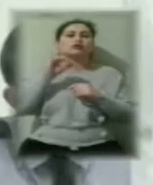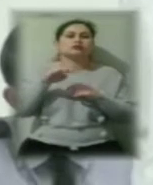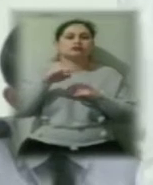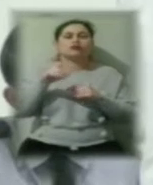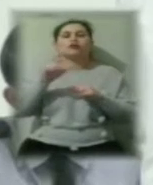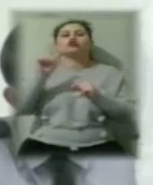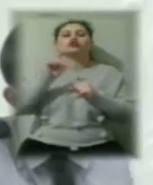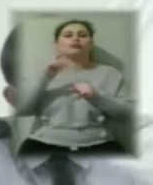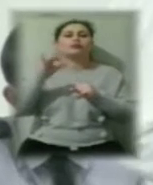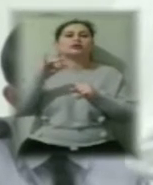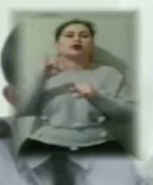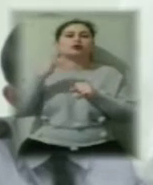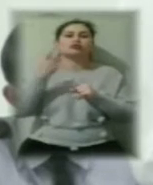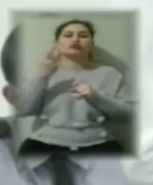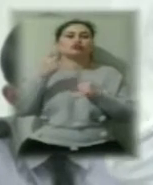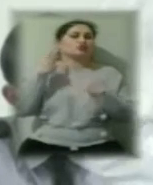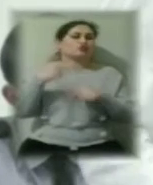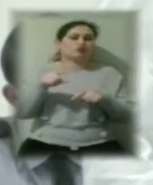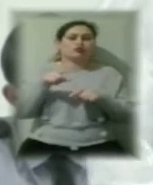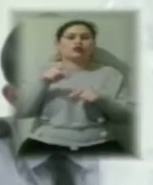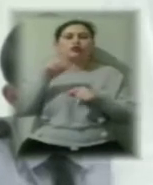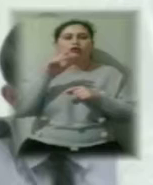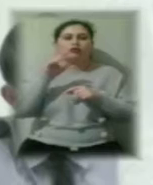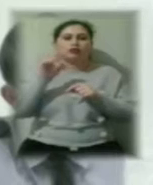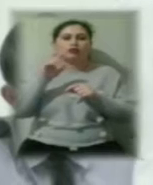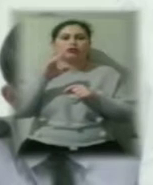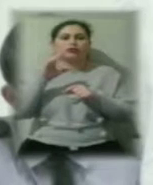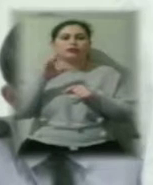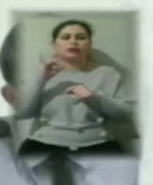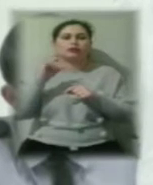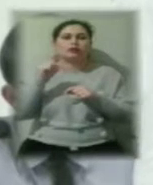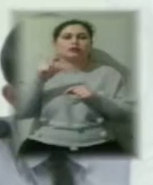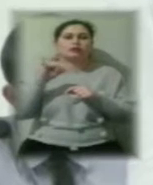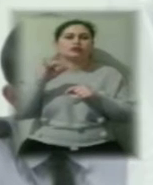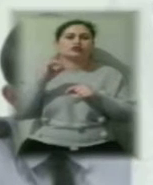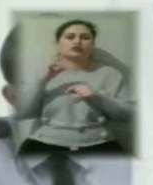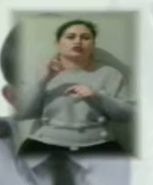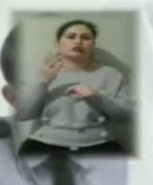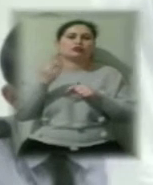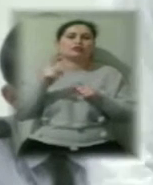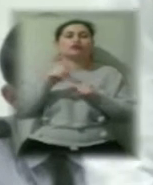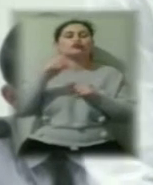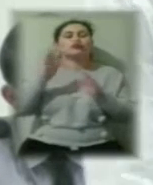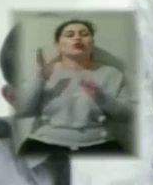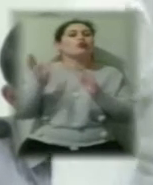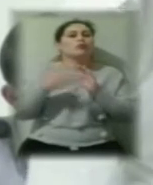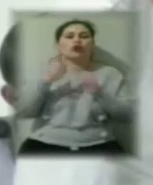захід. Прошу вас ще задовольнити мою апеляційну скаргу, скасувати ухвалу Калачатського районного суду